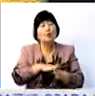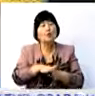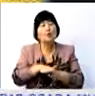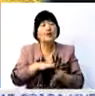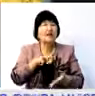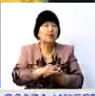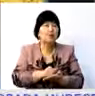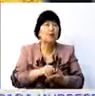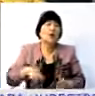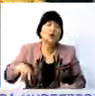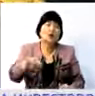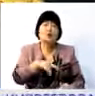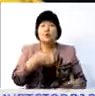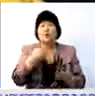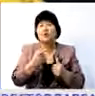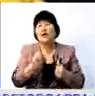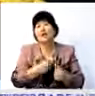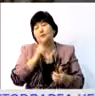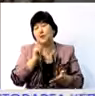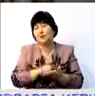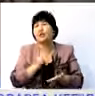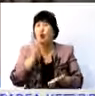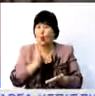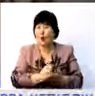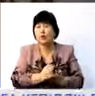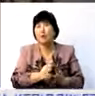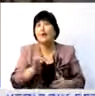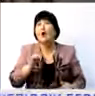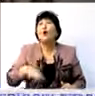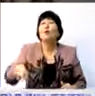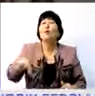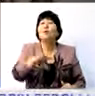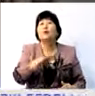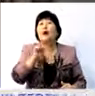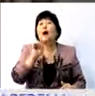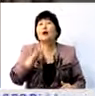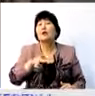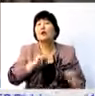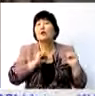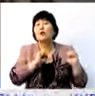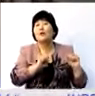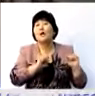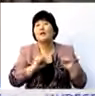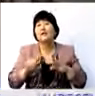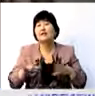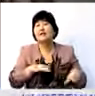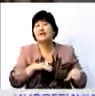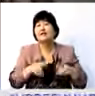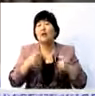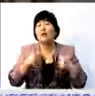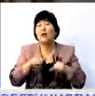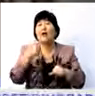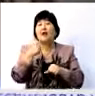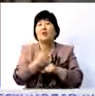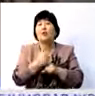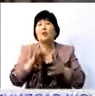болуға республика бойынша өз алдымызда міндеттемелер қойдық. Облыс бойынша Арал ауданы қорған істер жөніндегі бөлімі алғашқы орынды, бірінші